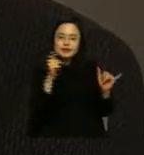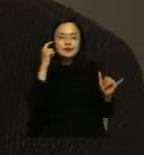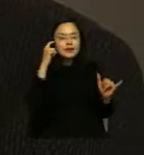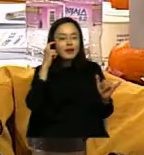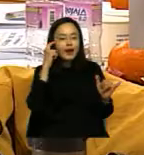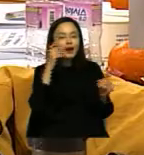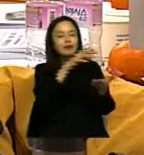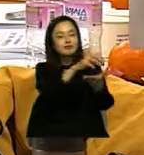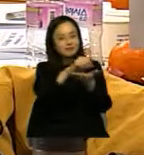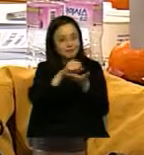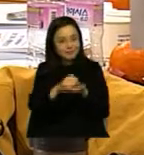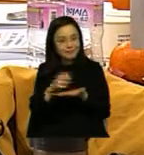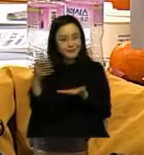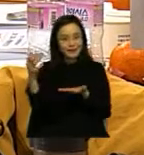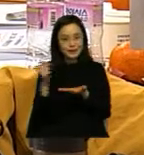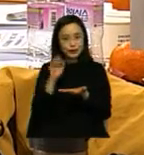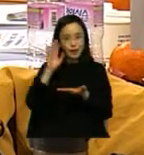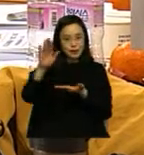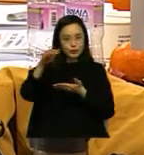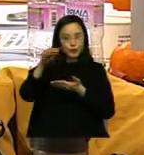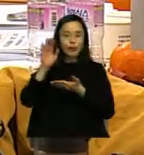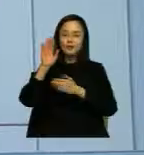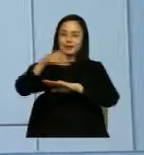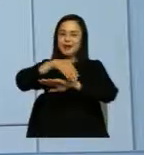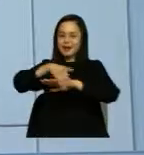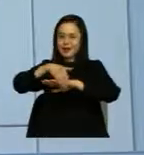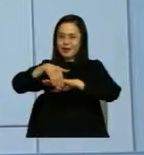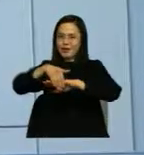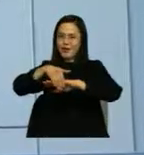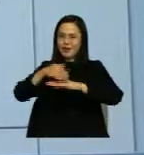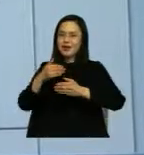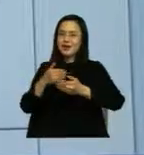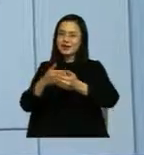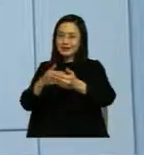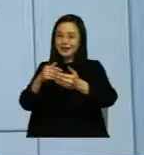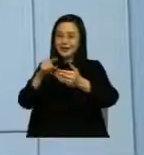반영한 민선 7기 공약 로드맵을 새해를